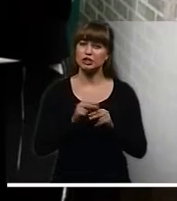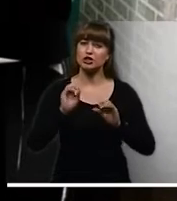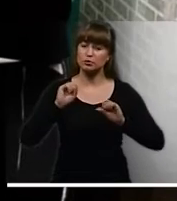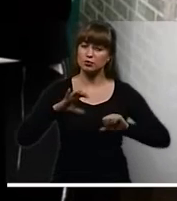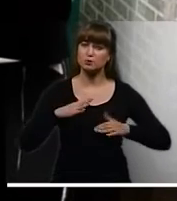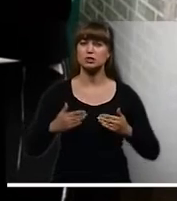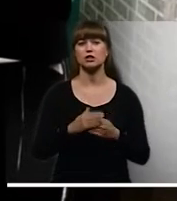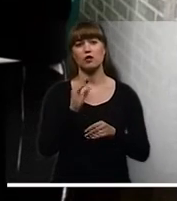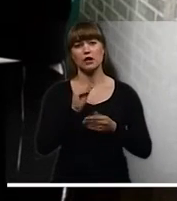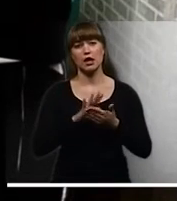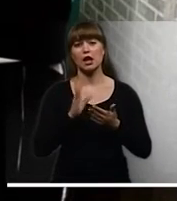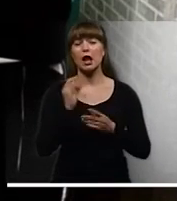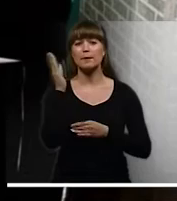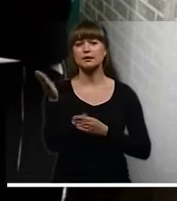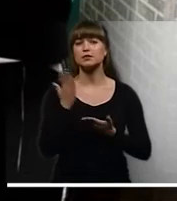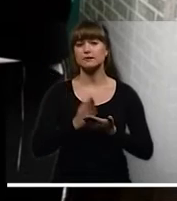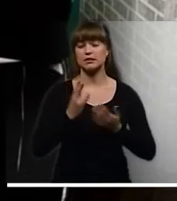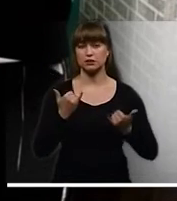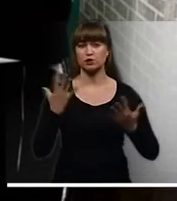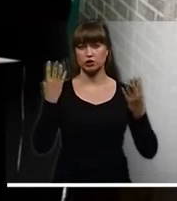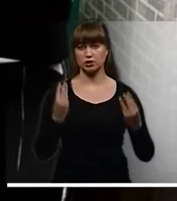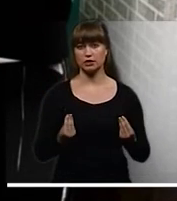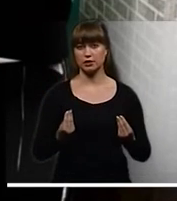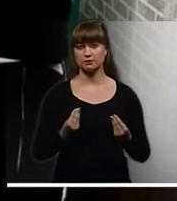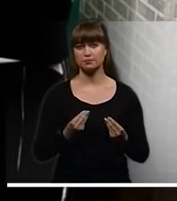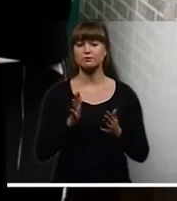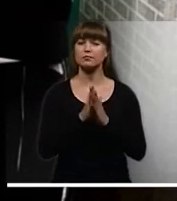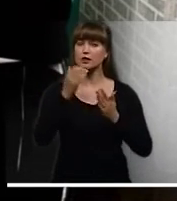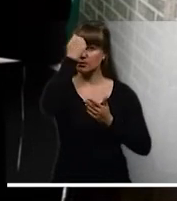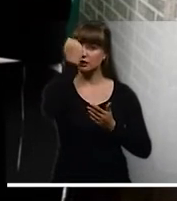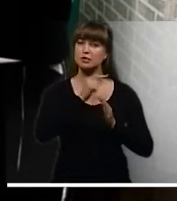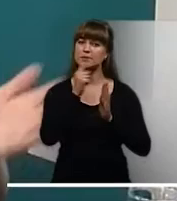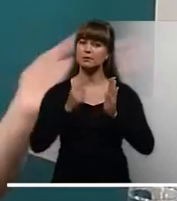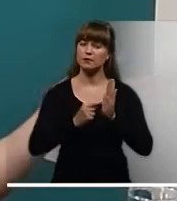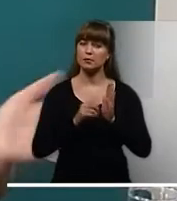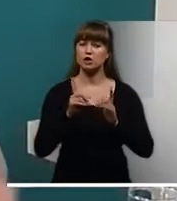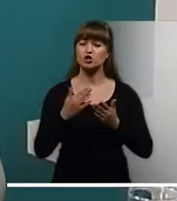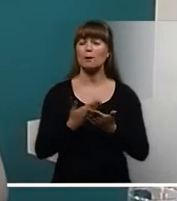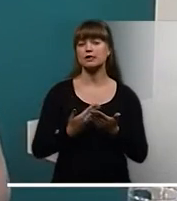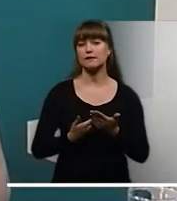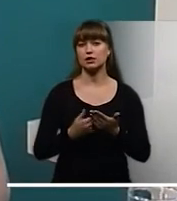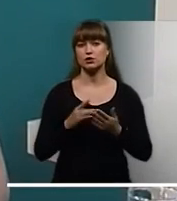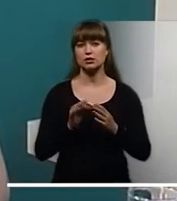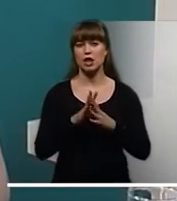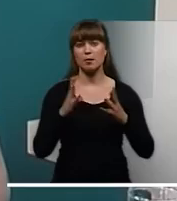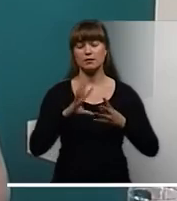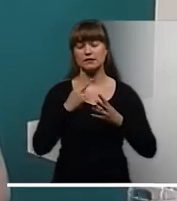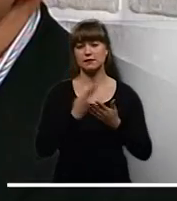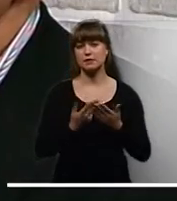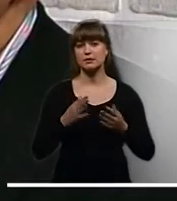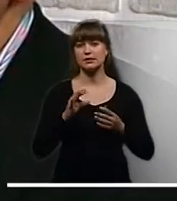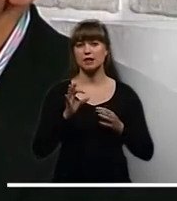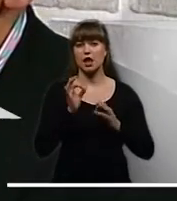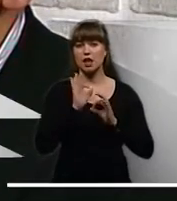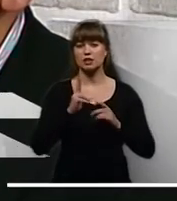может, новое, что там, перспектива какая на сегодняшний день. Большое спасибо за вопрос. Что посоветуете нашей телезрительнице? По всей видимости, речь